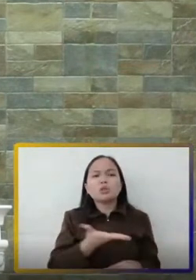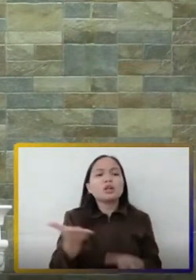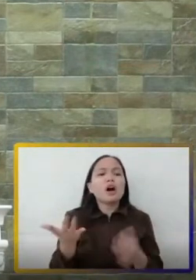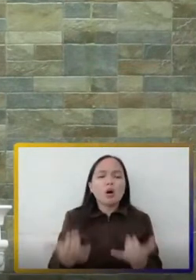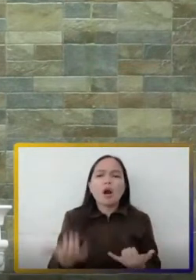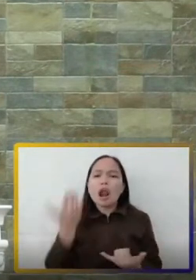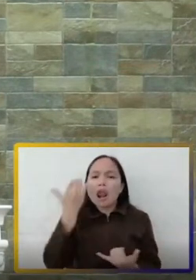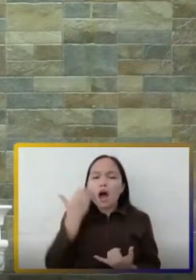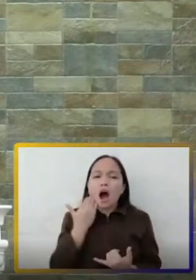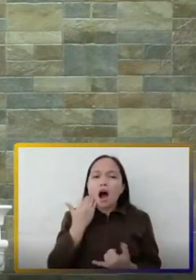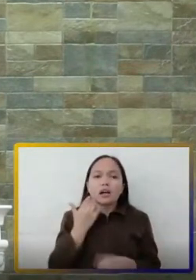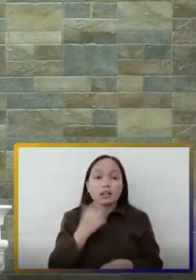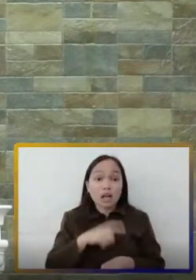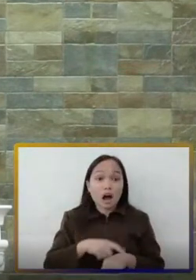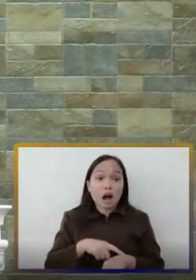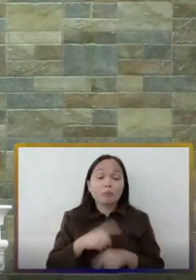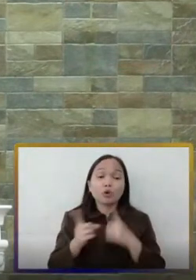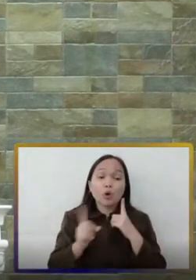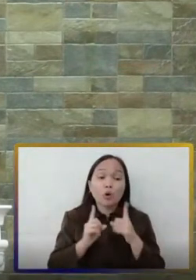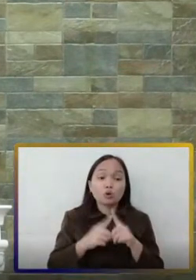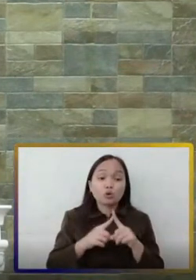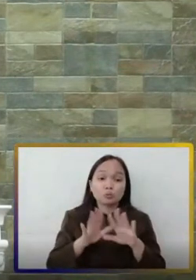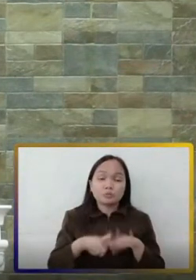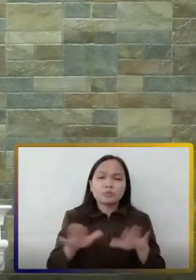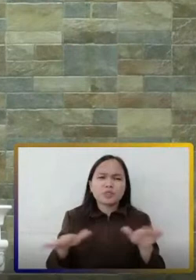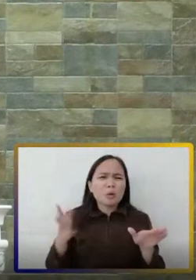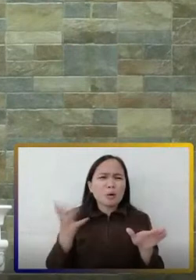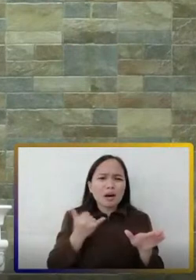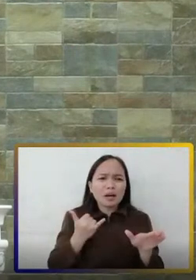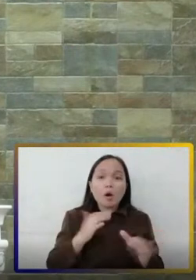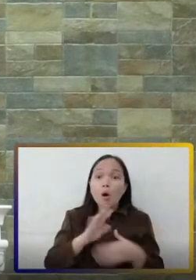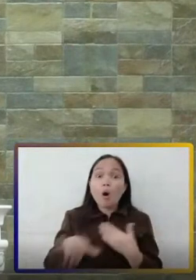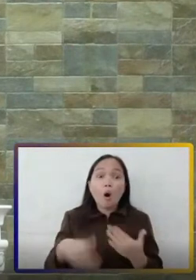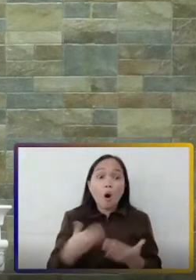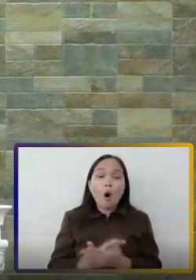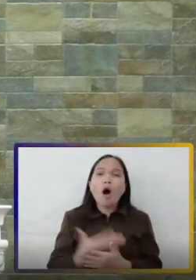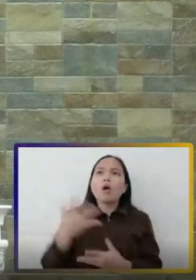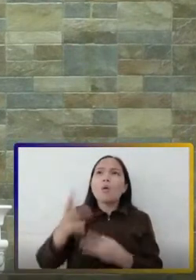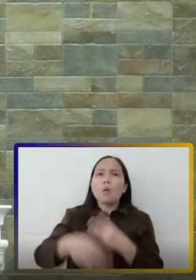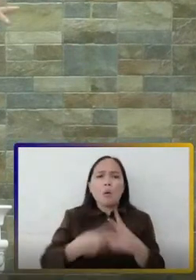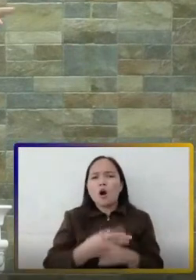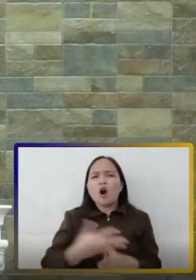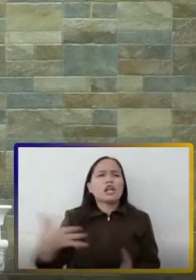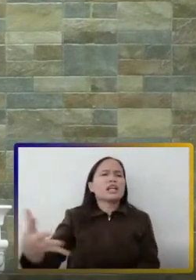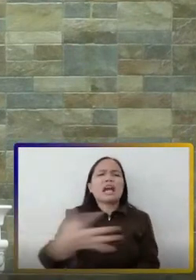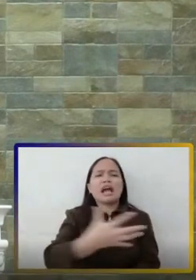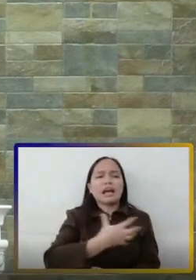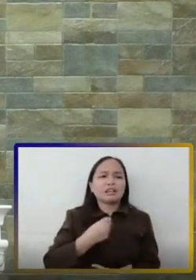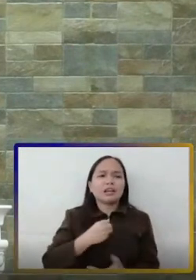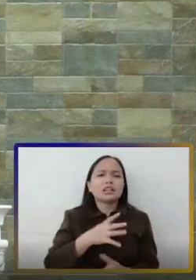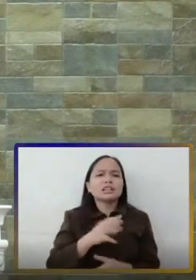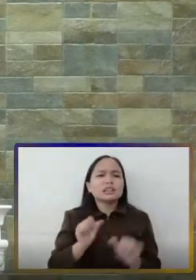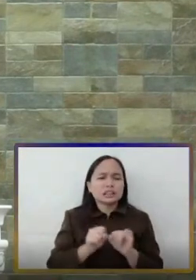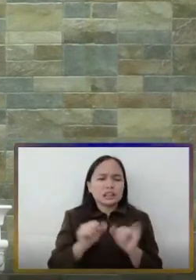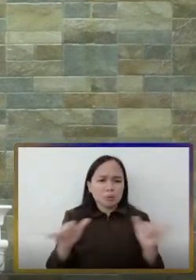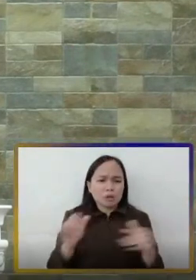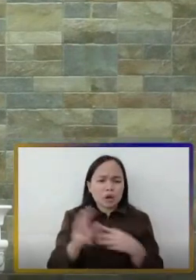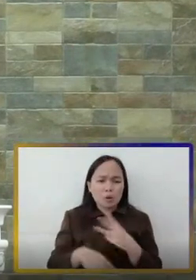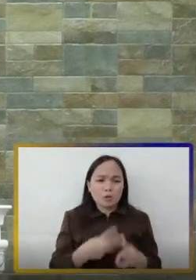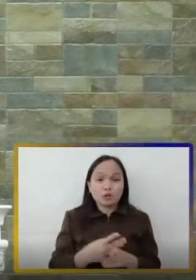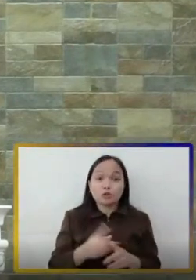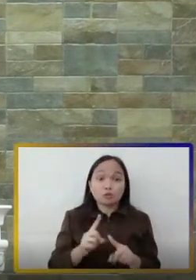sa pakikipag-usap nyo sa inyong mga anak. Bakit? Kinuha na lahat ng mundo at ng sistema ng mundo ang panahon